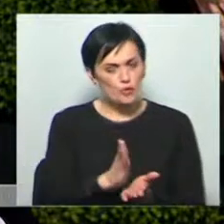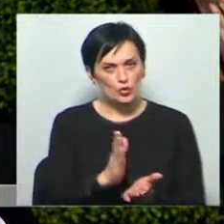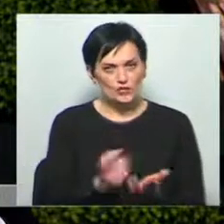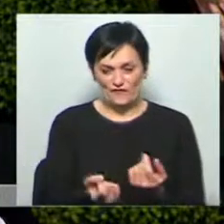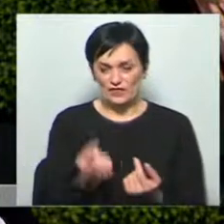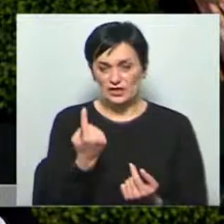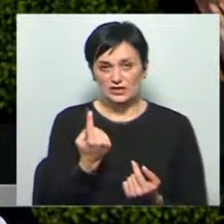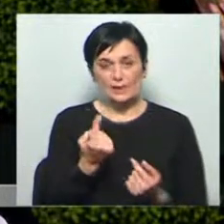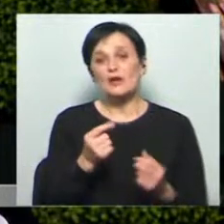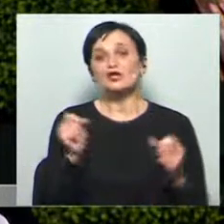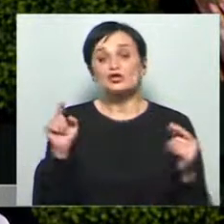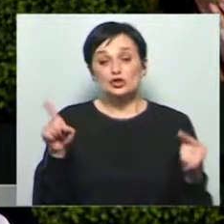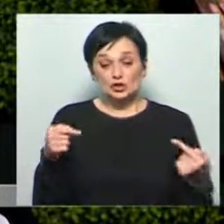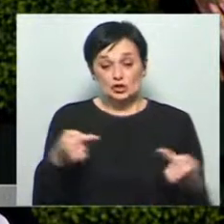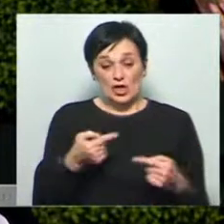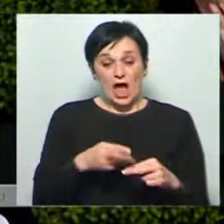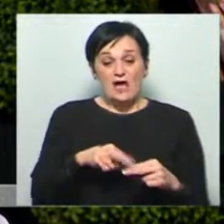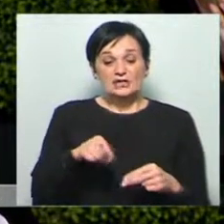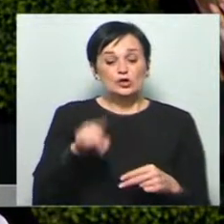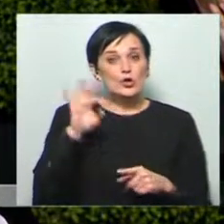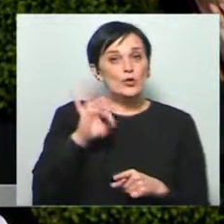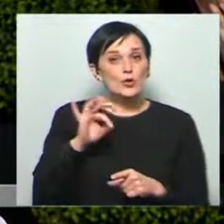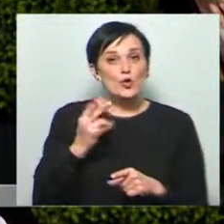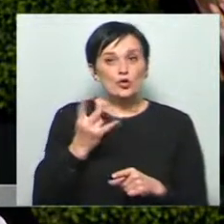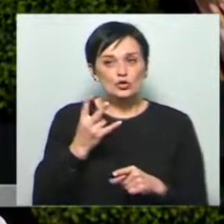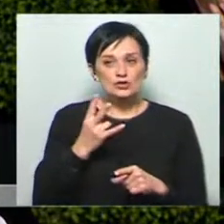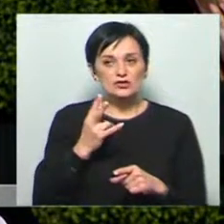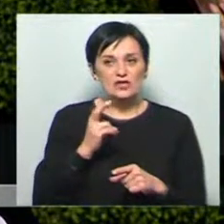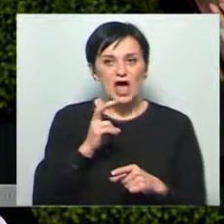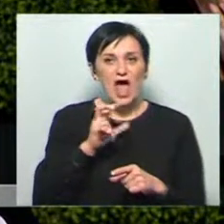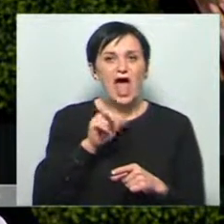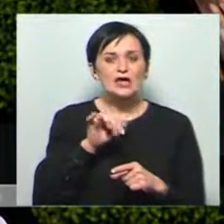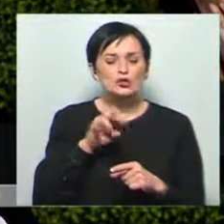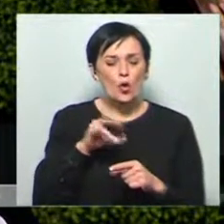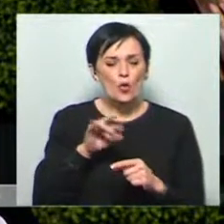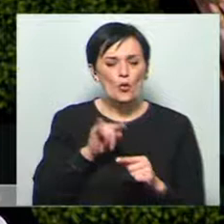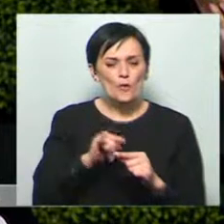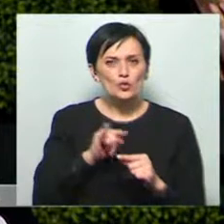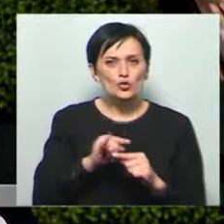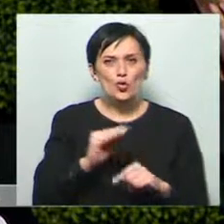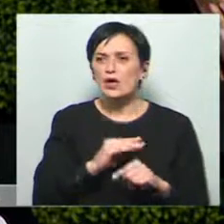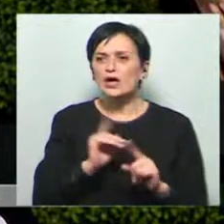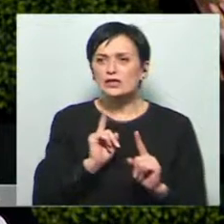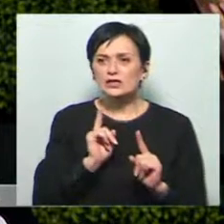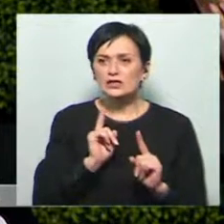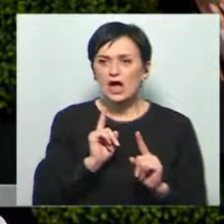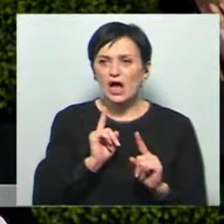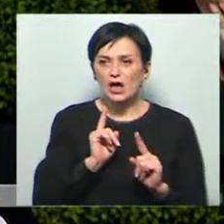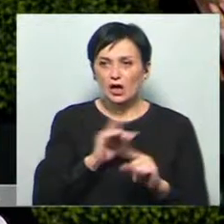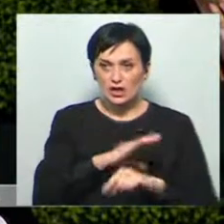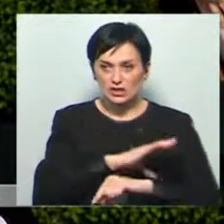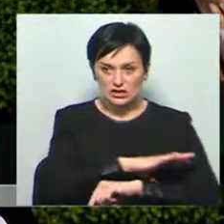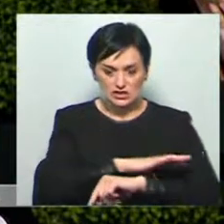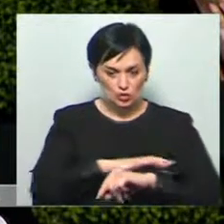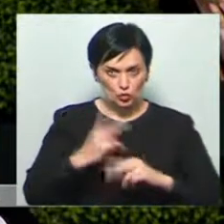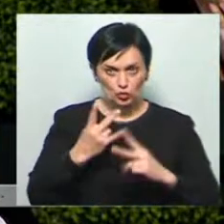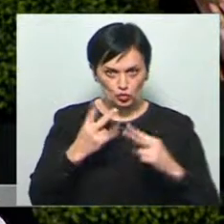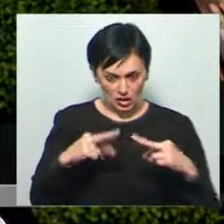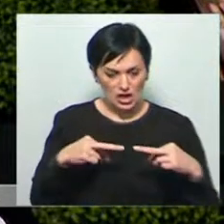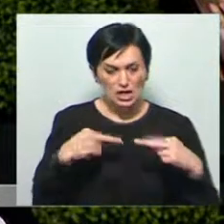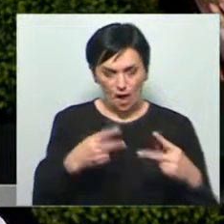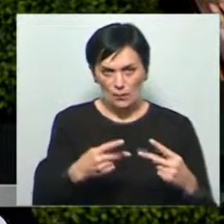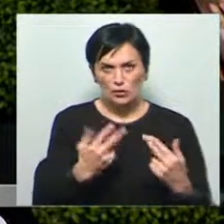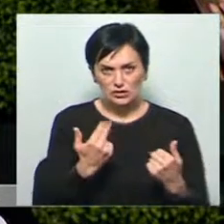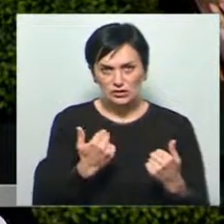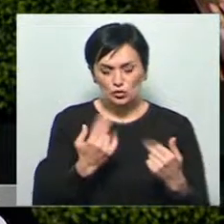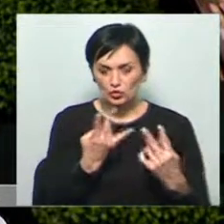ვლინდება. შესაბამისად ესეთ პაციენტებს ჭირდებათ ენდოპროტეზირება. სწორედ ანუ პრაქტიკულად სახსარი უნდა გამოიცვალოს. კი, უნდა